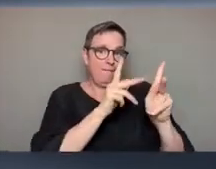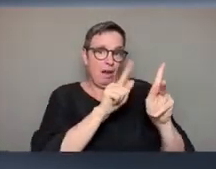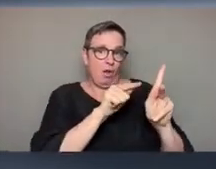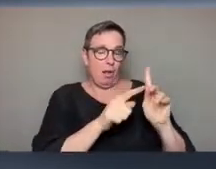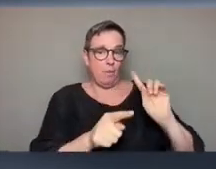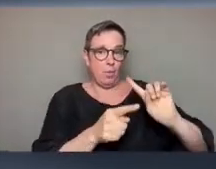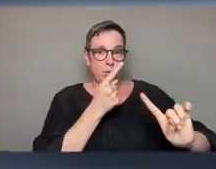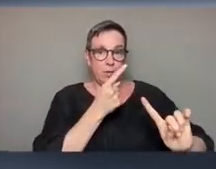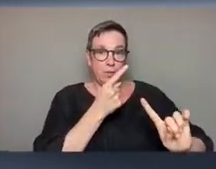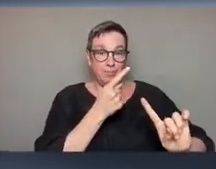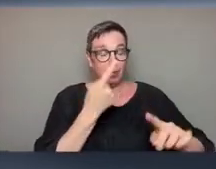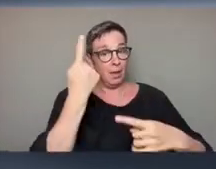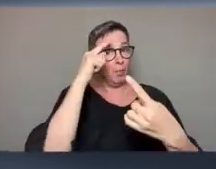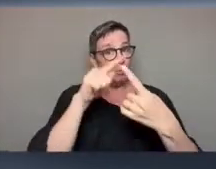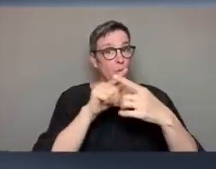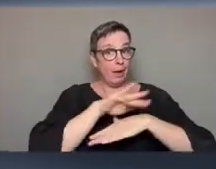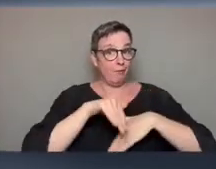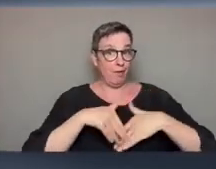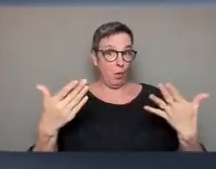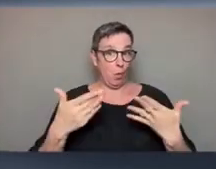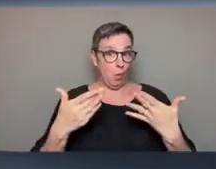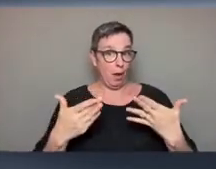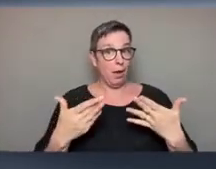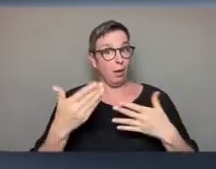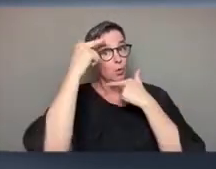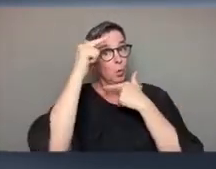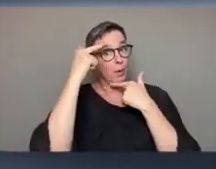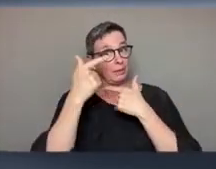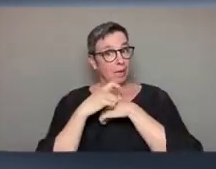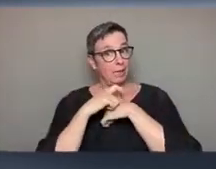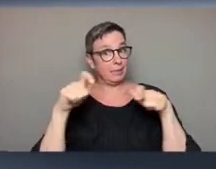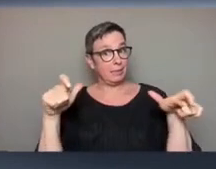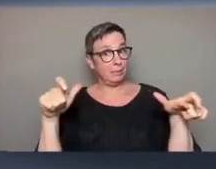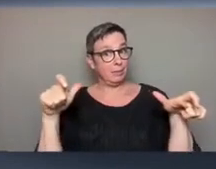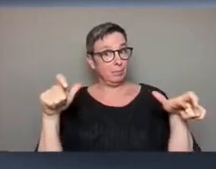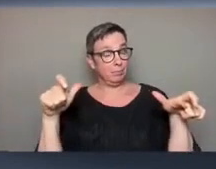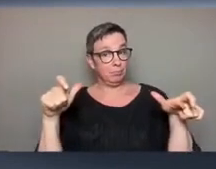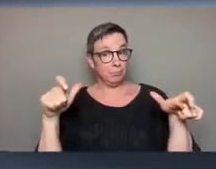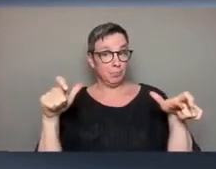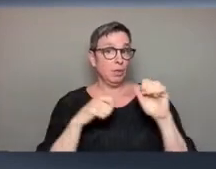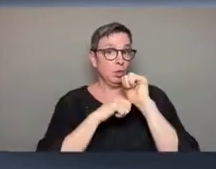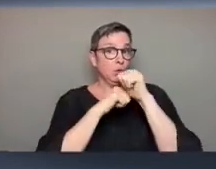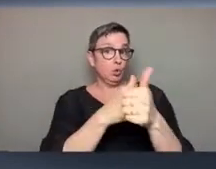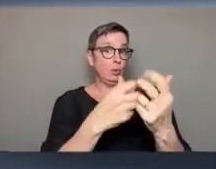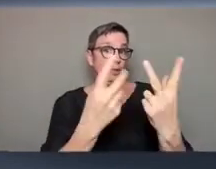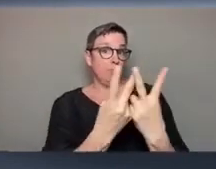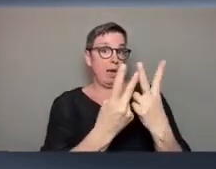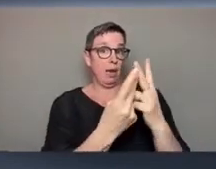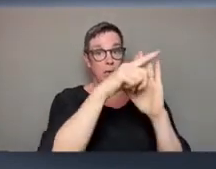un tourisme accessible qui corresponde à la valeur éthique des parcs.